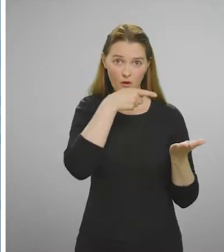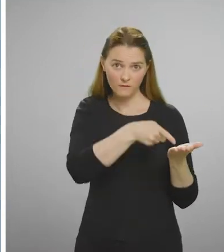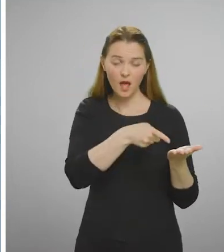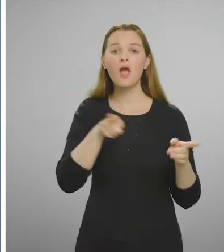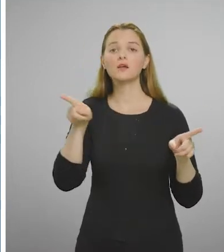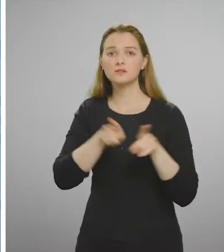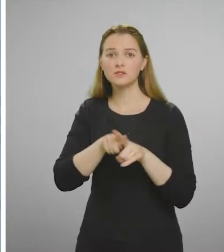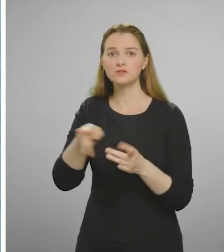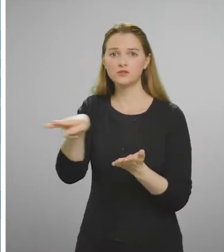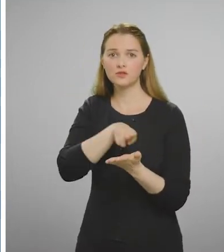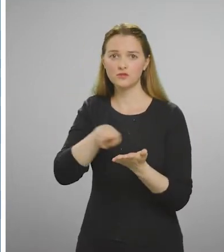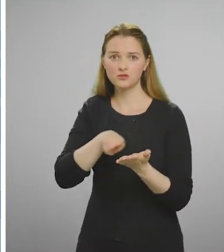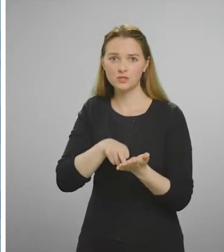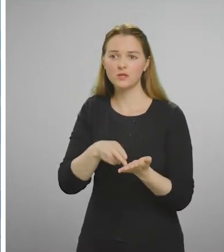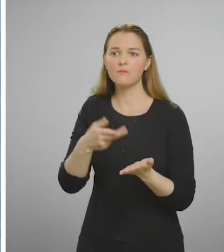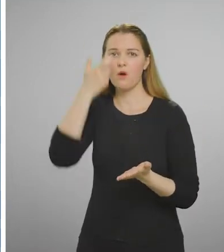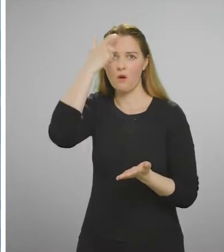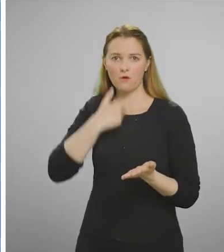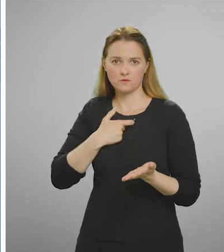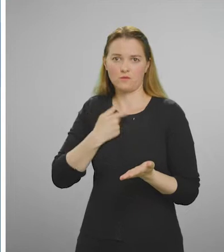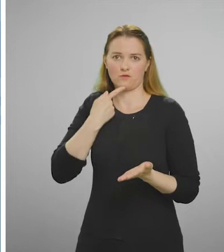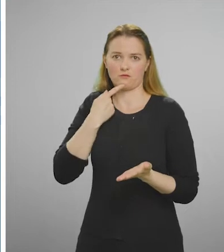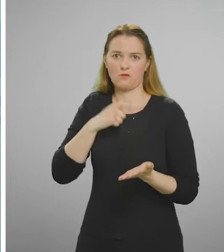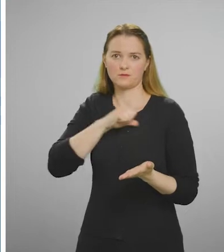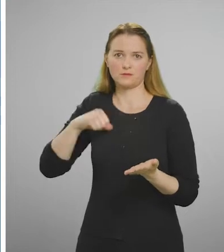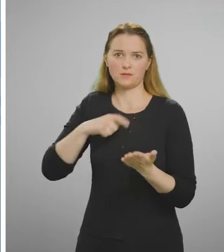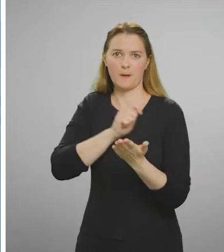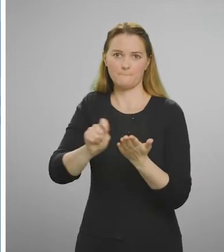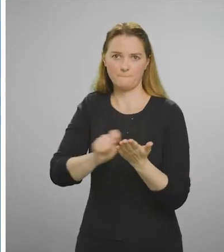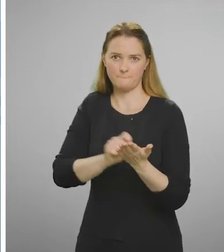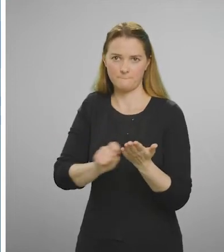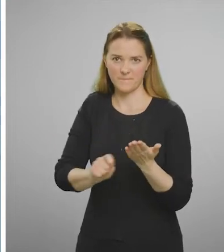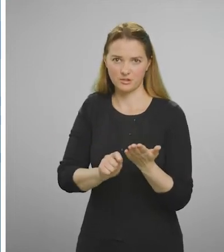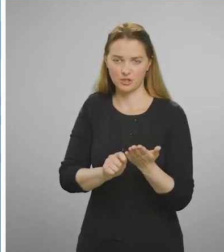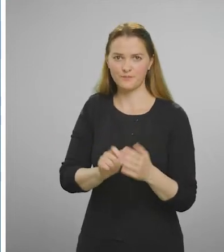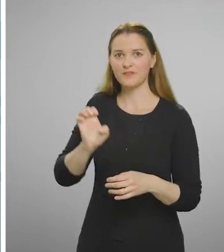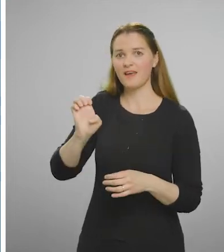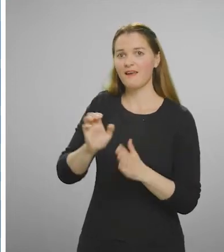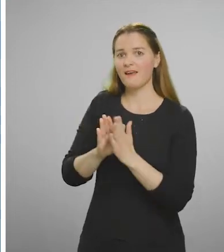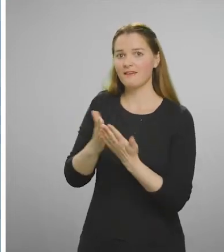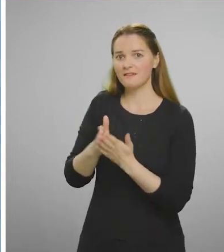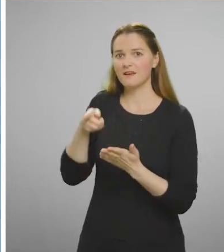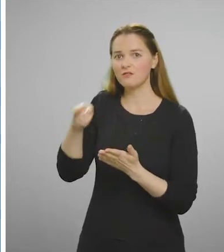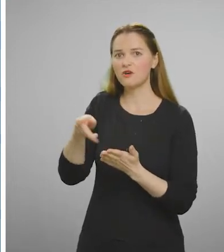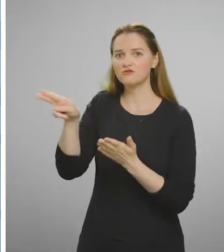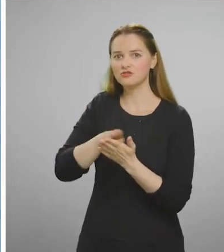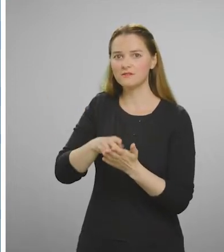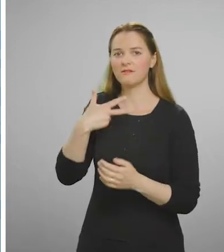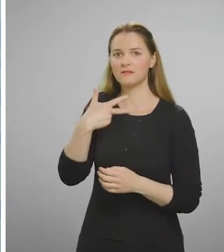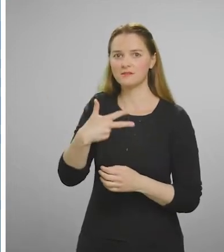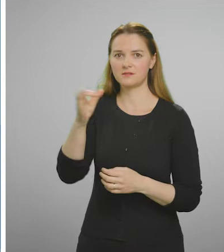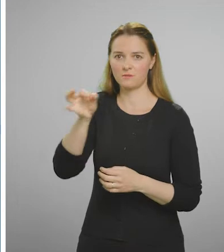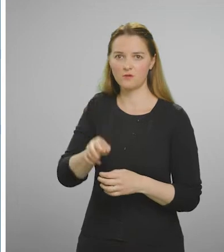dnevnih novina, na internetu čitamo i portale ili blogove s autorskim, kritičkim i drugim sadržajima. E-knjige